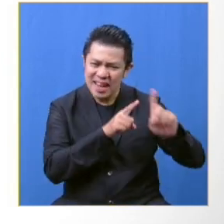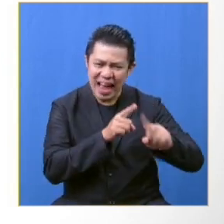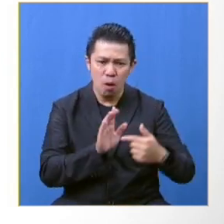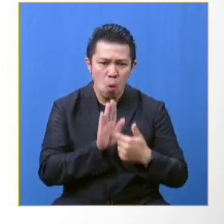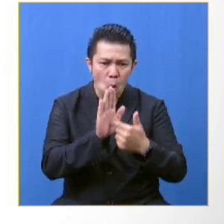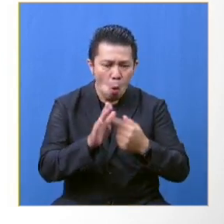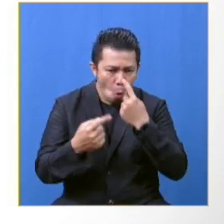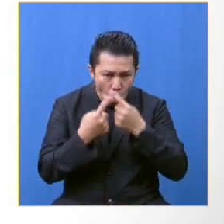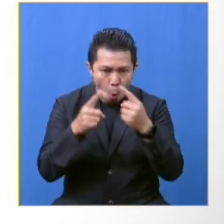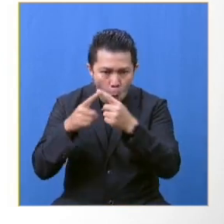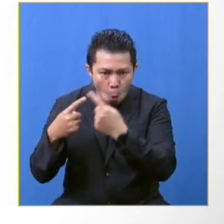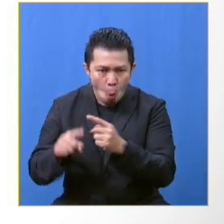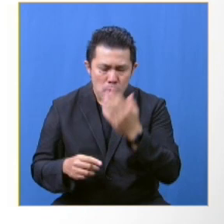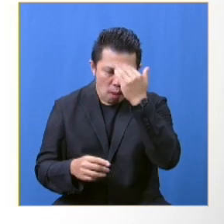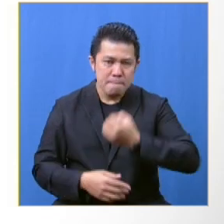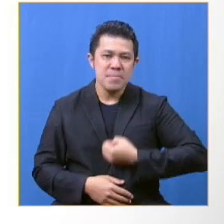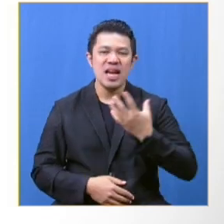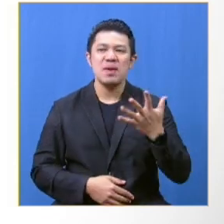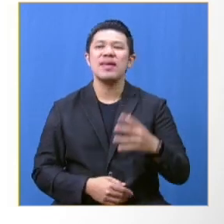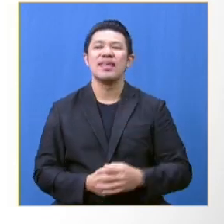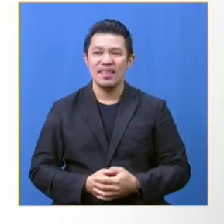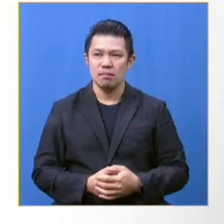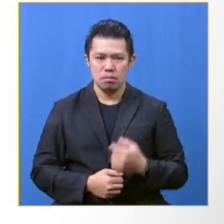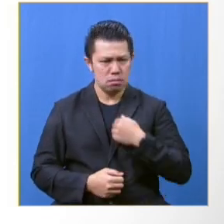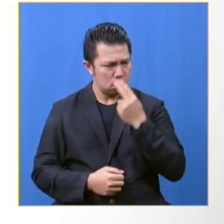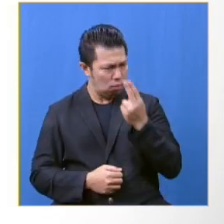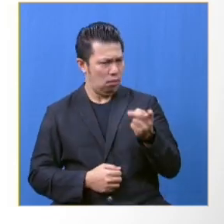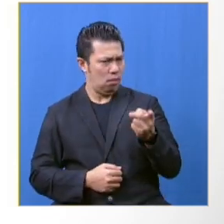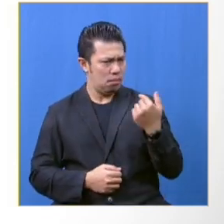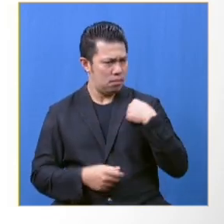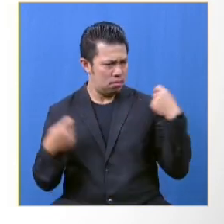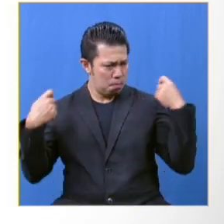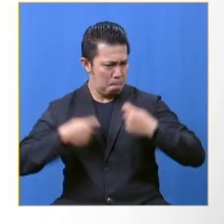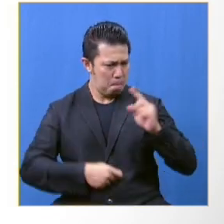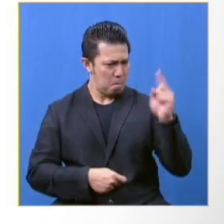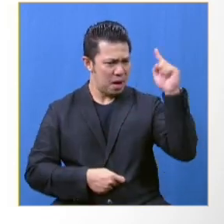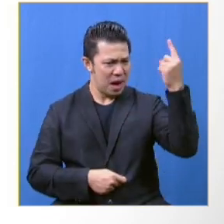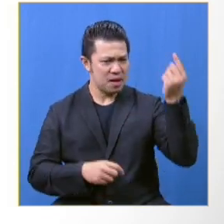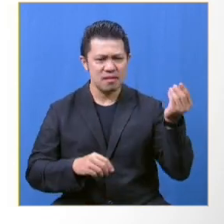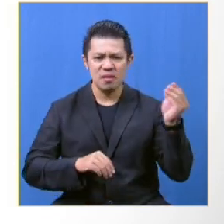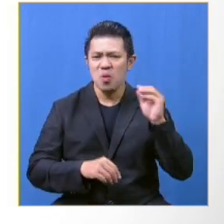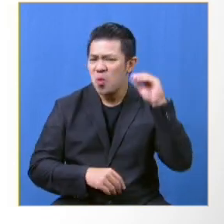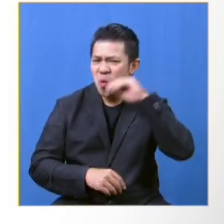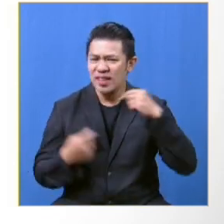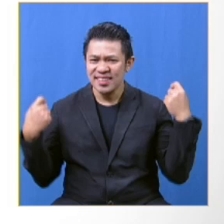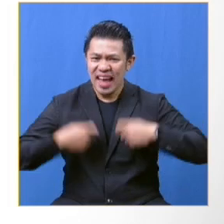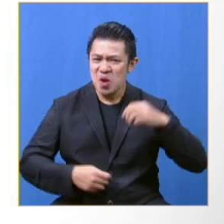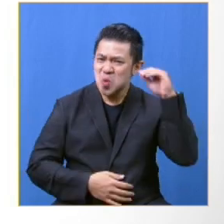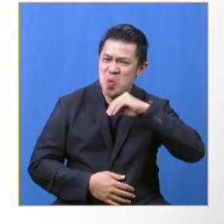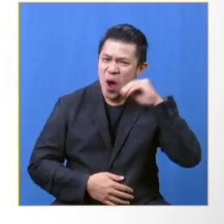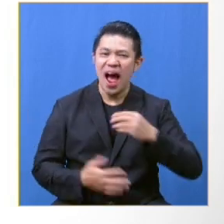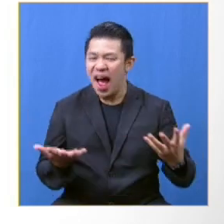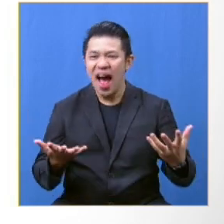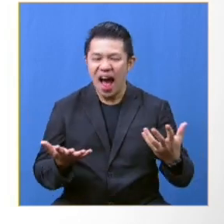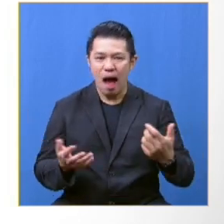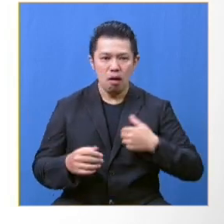ไม่ซ้ำกันเลยเพื่อไม่ให้หน้าเบื่อนะคะแล้วก็ทำให้ดูเหมือนว่ามีเสื้อผ้าชุดใหม่ใส่อยู่เสมอค่ะคลิปนี้เผยแพร่ออก